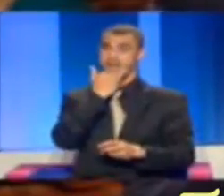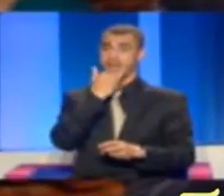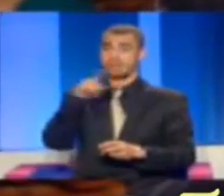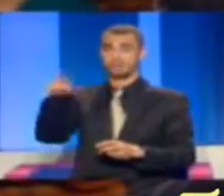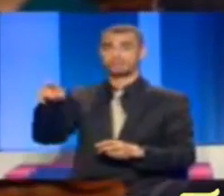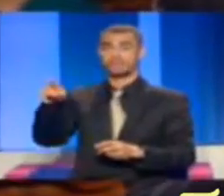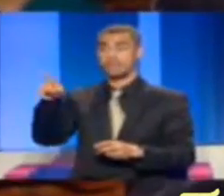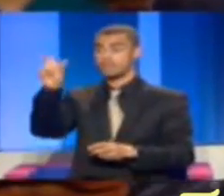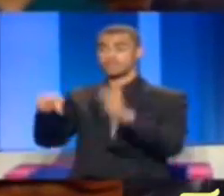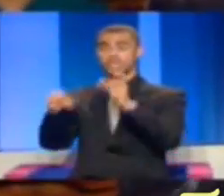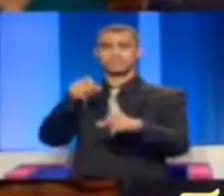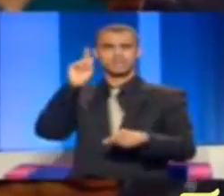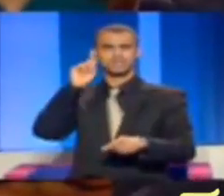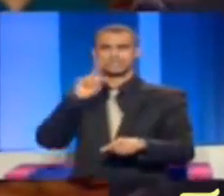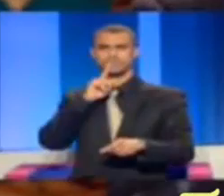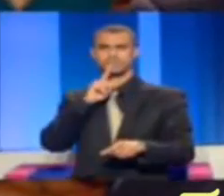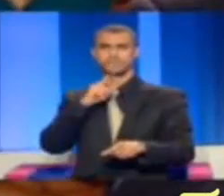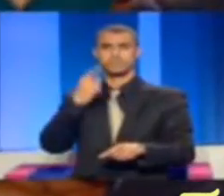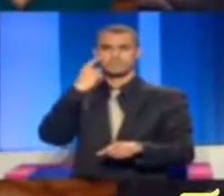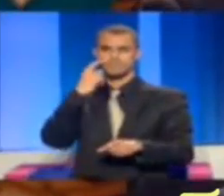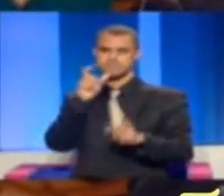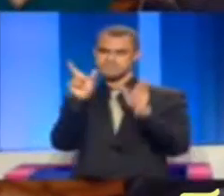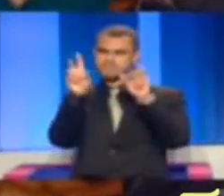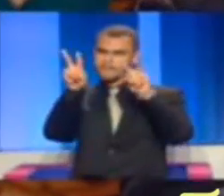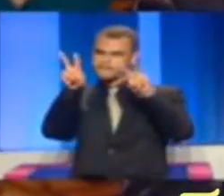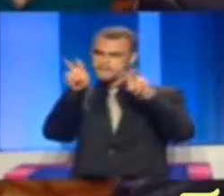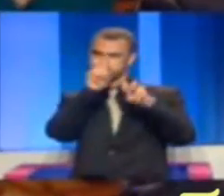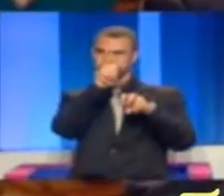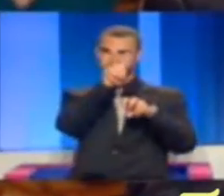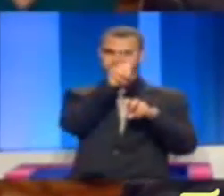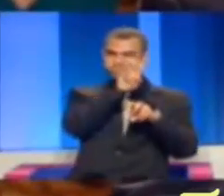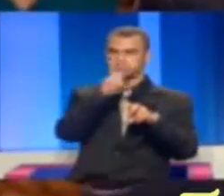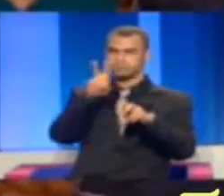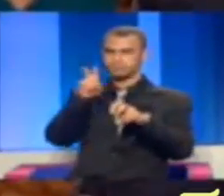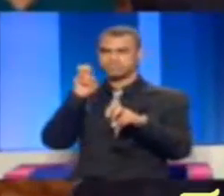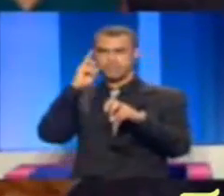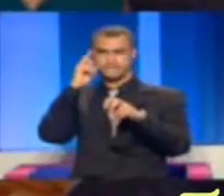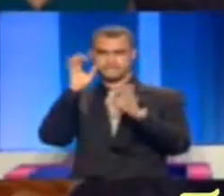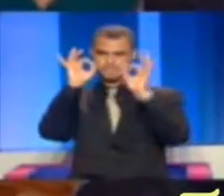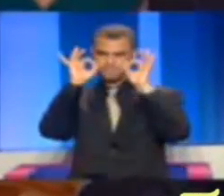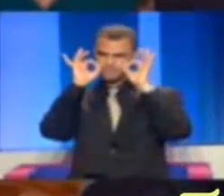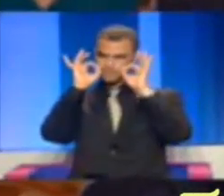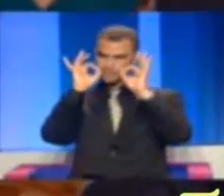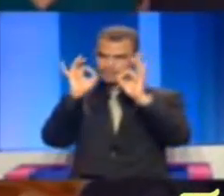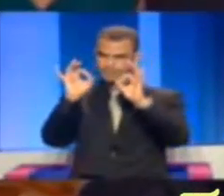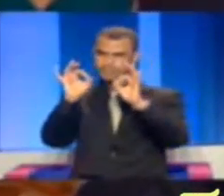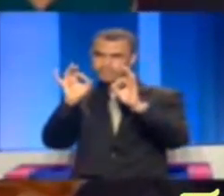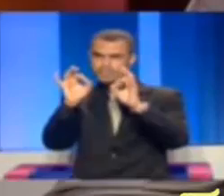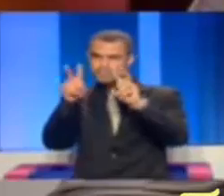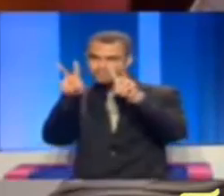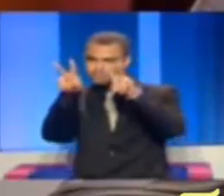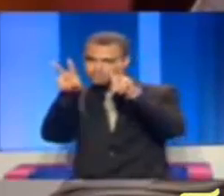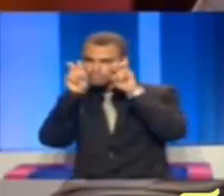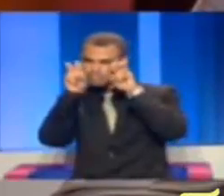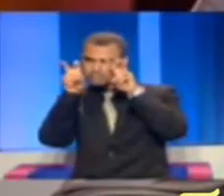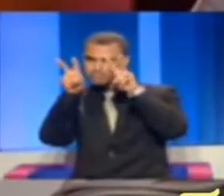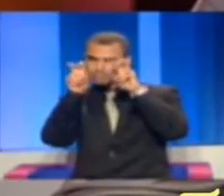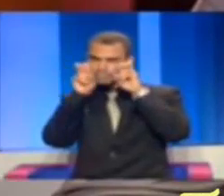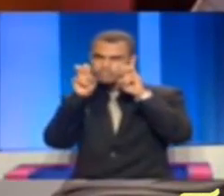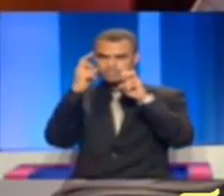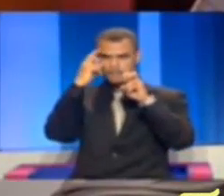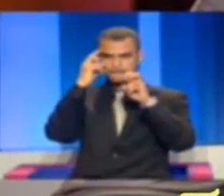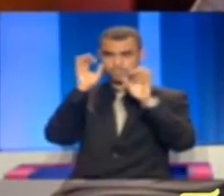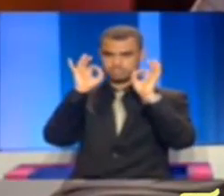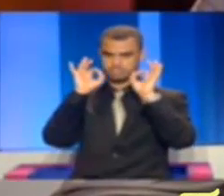له القدرة على التركيز، له القدرة على السمع الجيد، الاستماع، ما نقولش على الاستماع وإنما إصاخة السمع. الإشارة